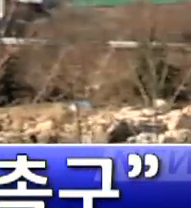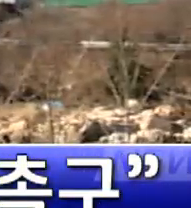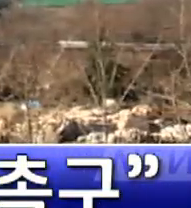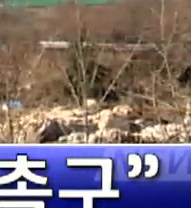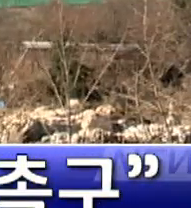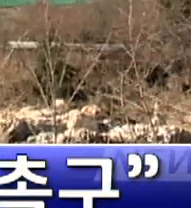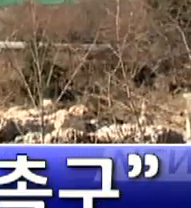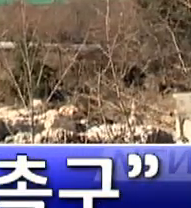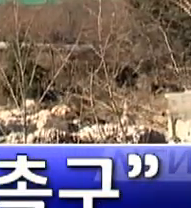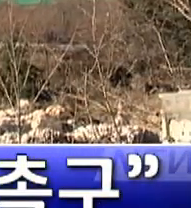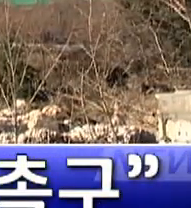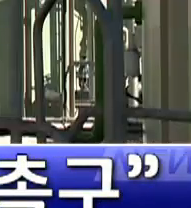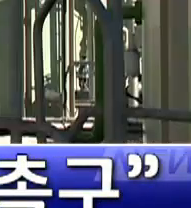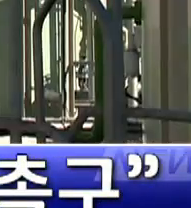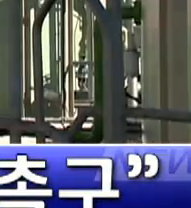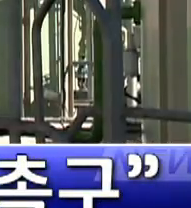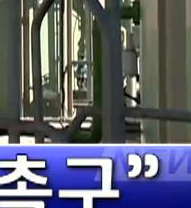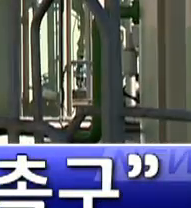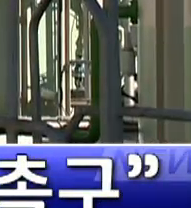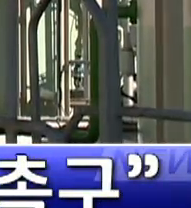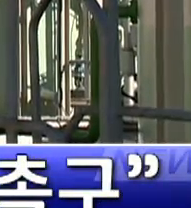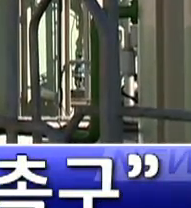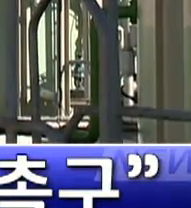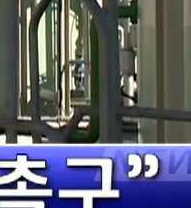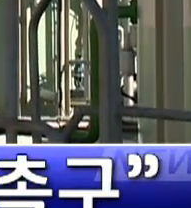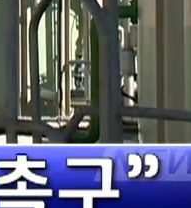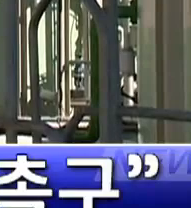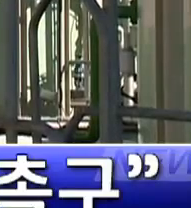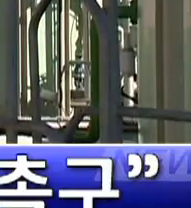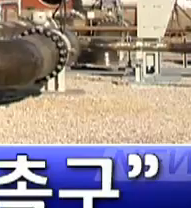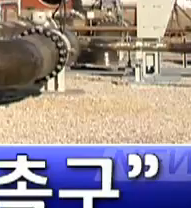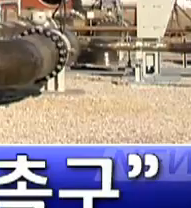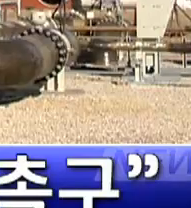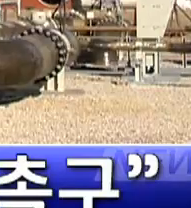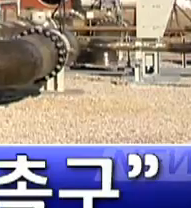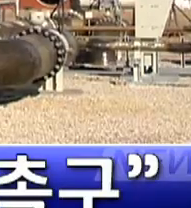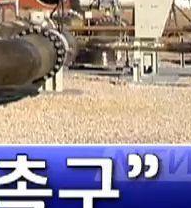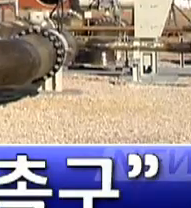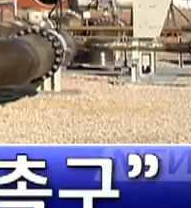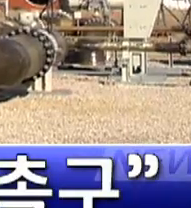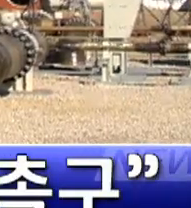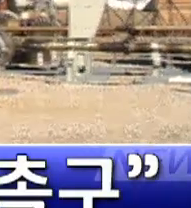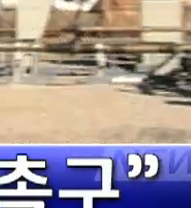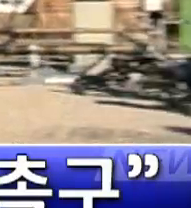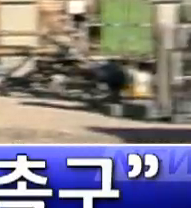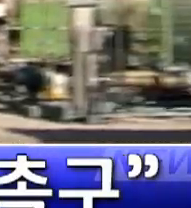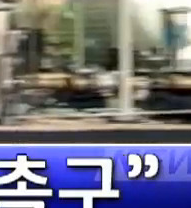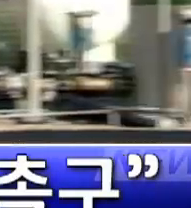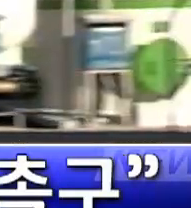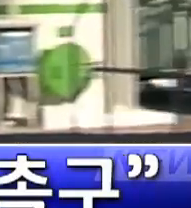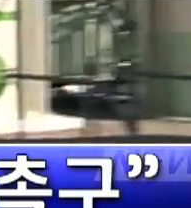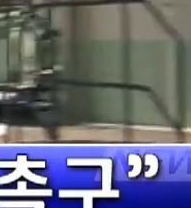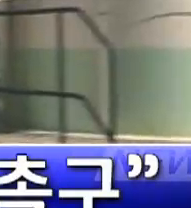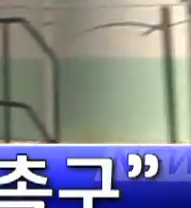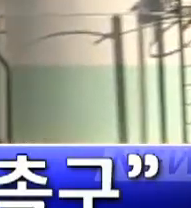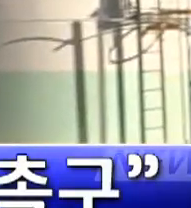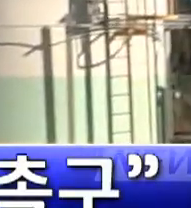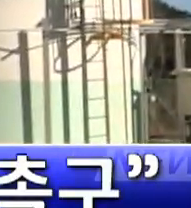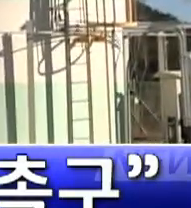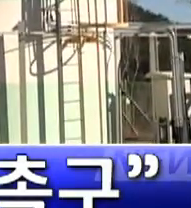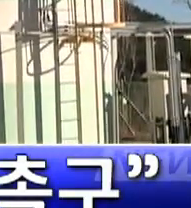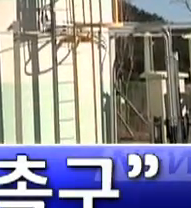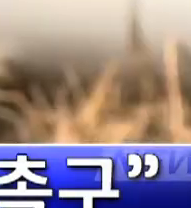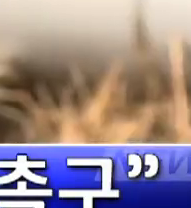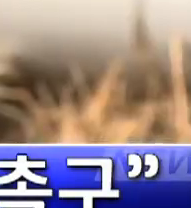부산 기장해수담수화 시설이 지난 1일부터 가동을 멈췄습니다. 이에 부산시가 기장해수담수화 시설의 가동